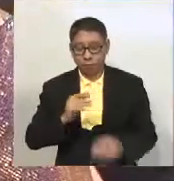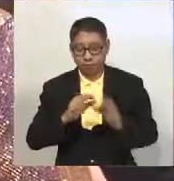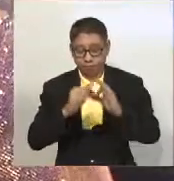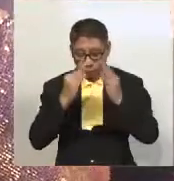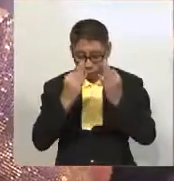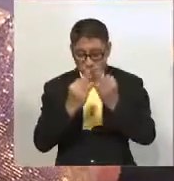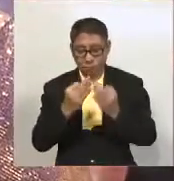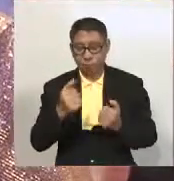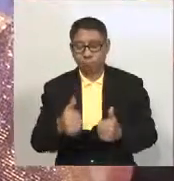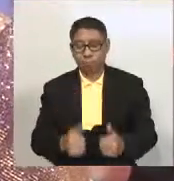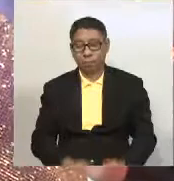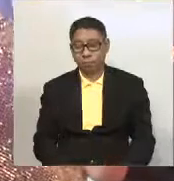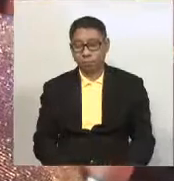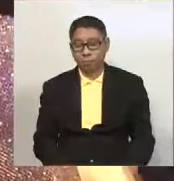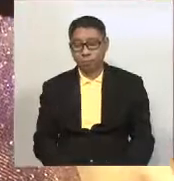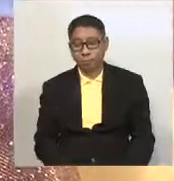ากๆเลยครับ